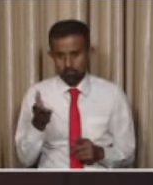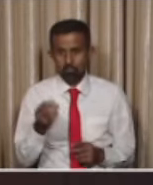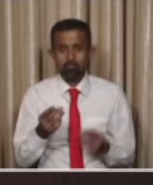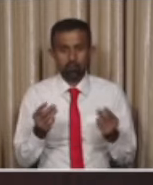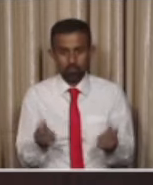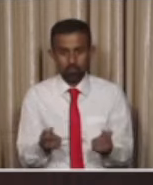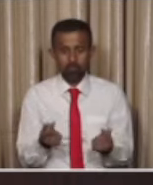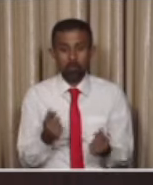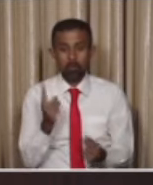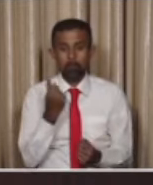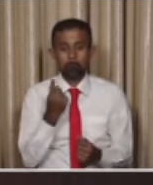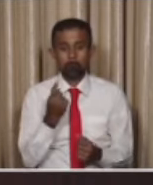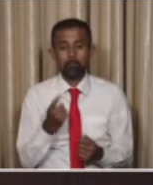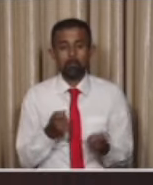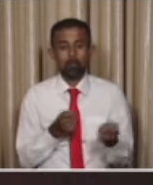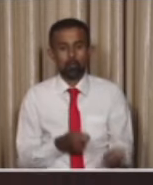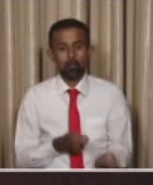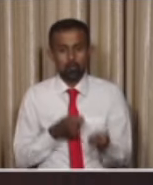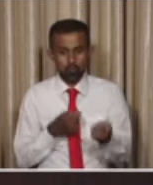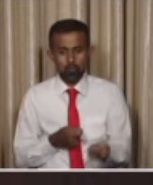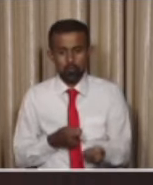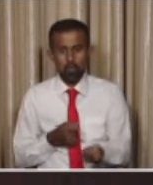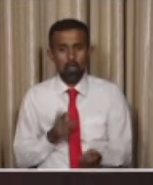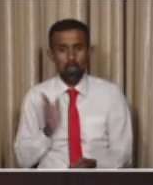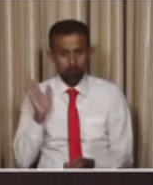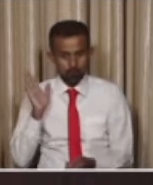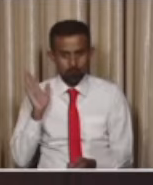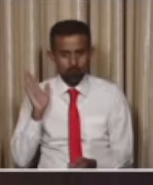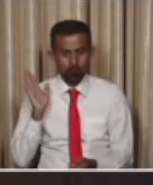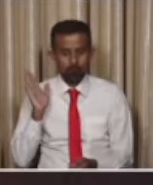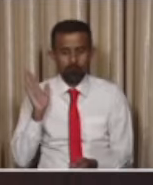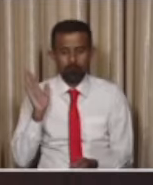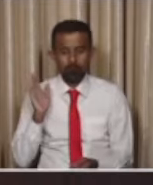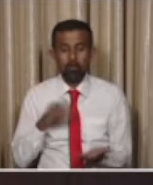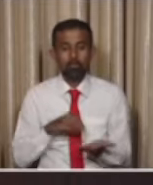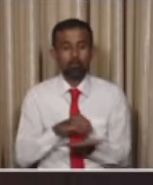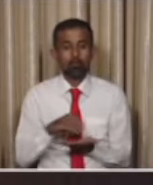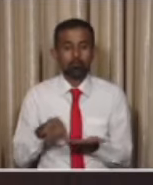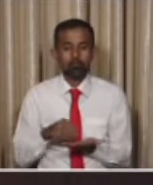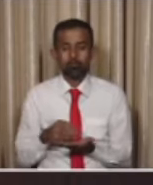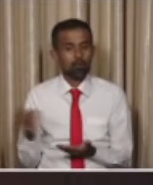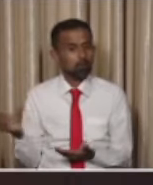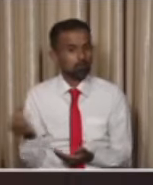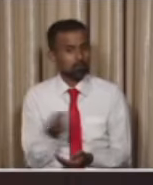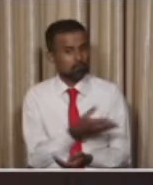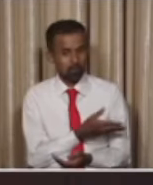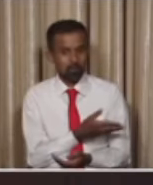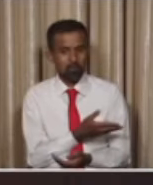මේ යලකන්නේ ගොවිතැන් කටයුතු කරගෙන යනවා වගේ මේ ගොවියන්ට ඉක්මනට ගොවියන්ගේ පොහොර සහන ආධාරයත් ලබා දීමට